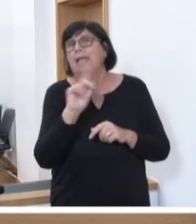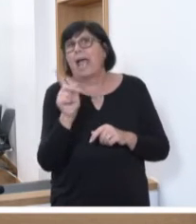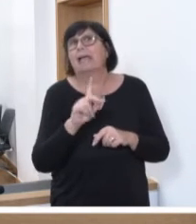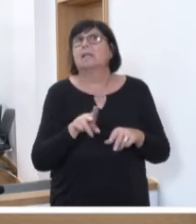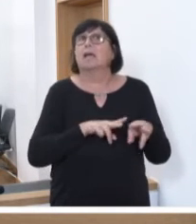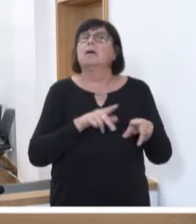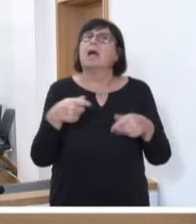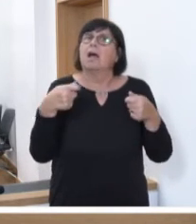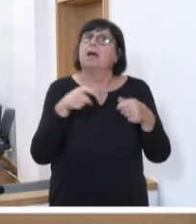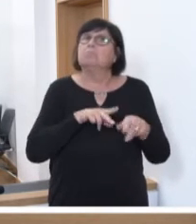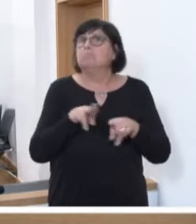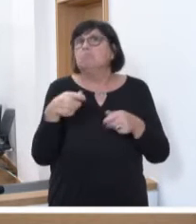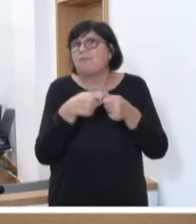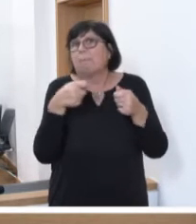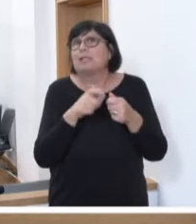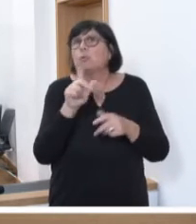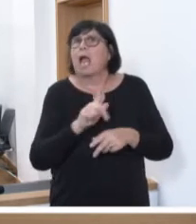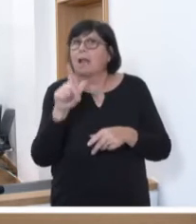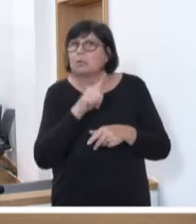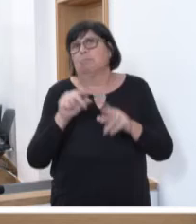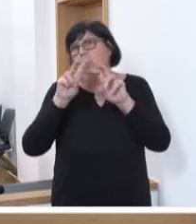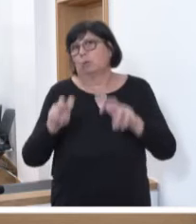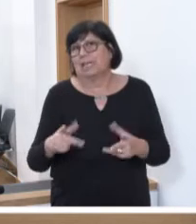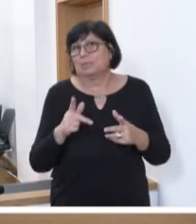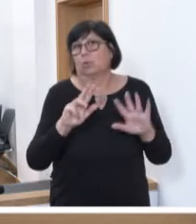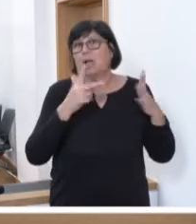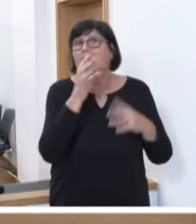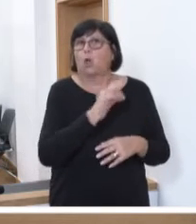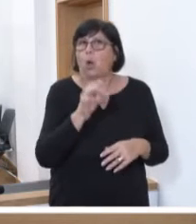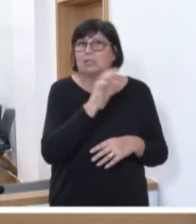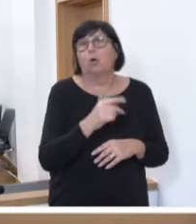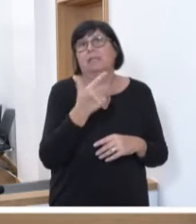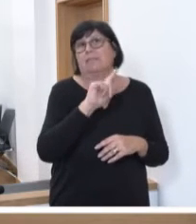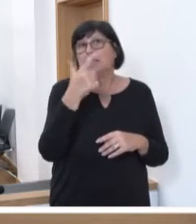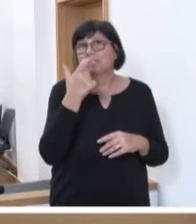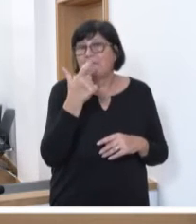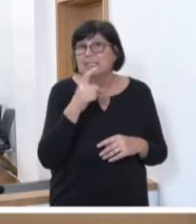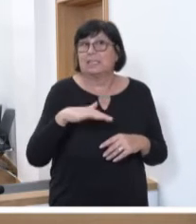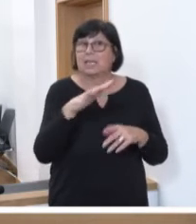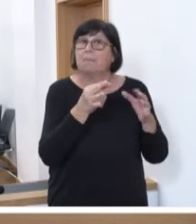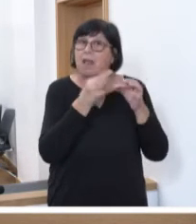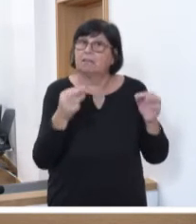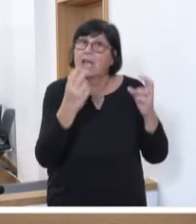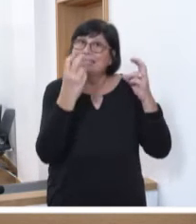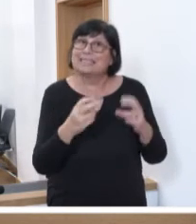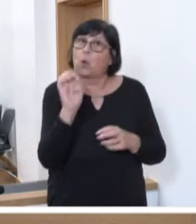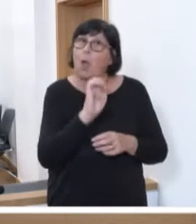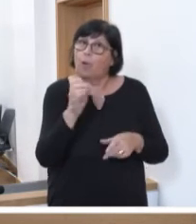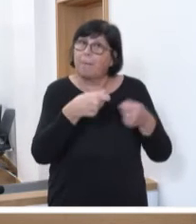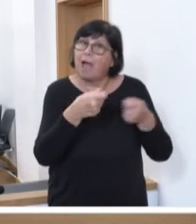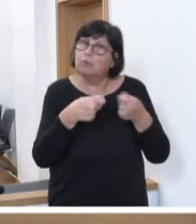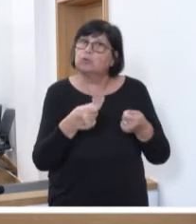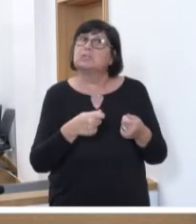Verkehrsverbindung auf der Schiene nach Luxemburg zu untersuchen. Am 8. Oktober 2020 fand im Landtag eine Sitzung des Europaausschusses